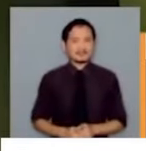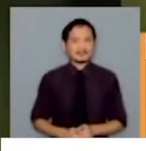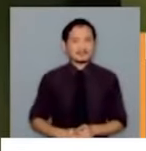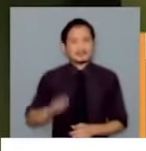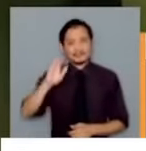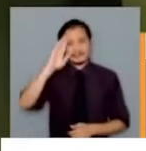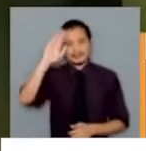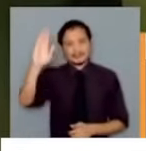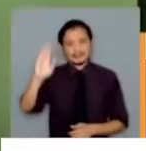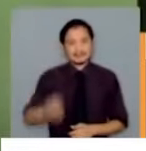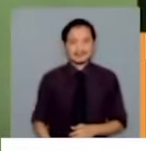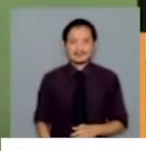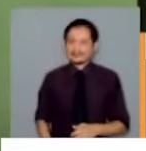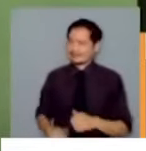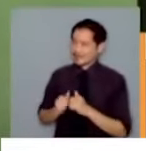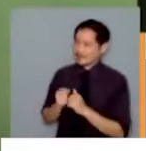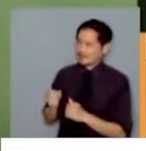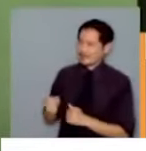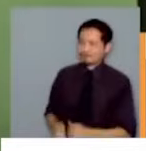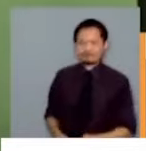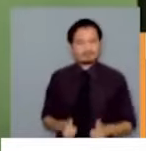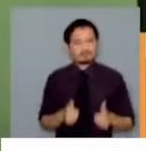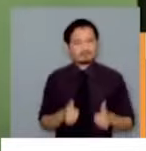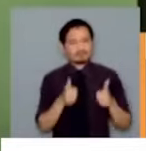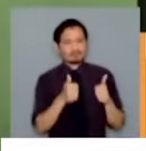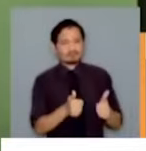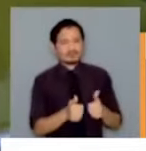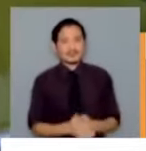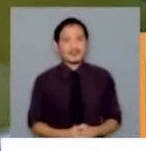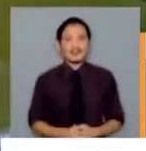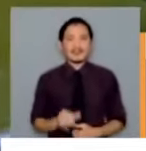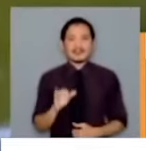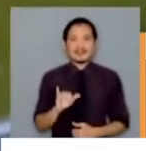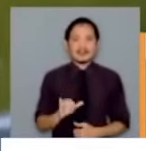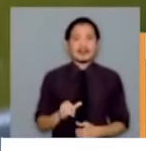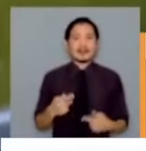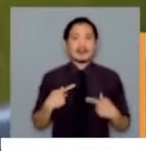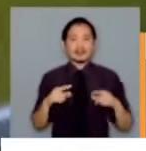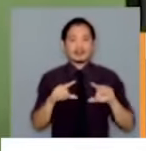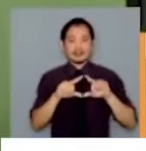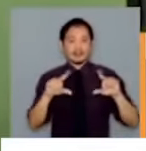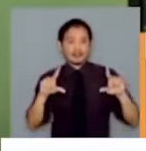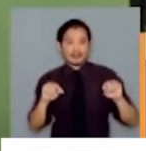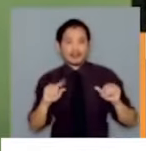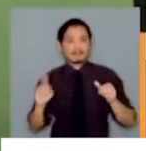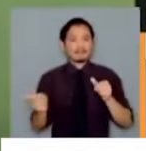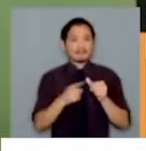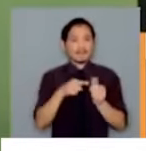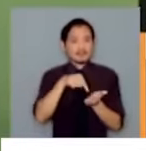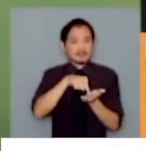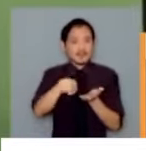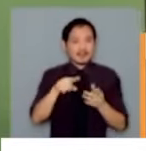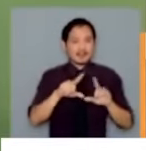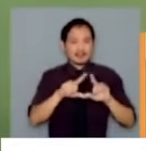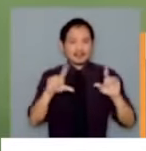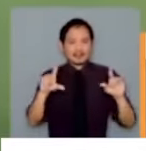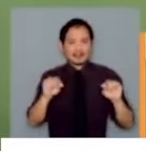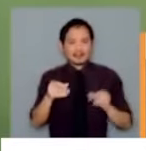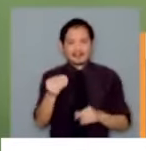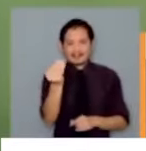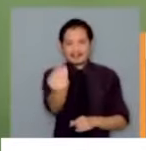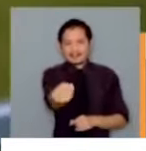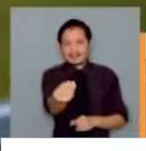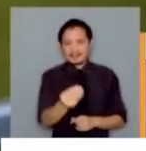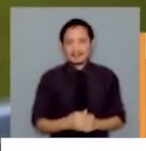Hello! Kamusta? Ito na! Pinangako namin sa'yo na uno mong payout. Malaking tulong to him. Pero ano mo, Jessica? Kung gusto mong